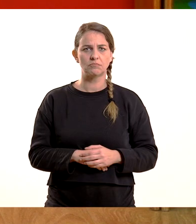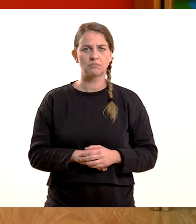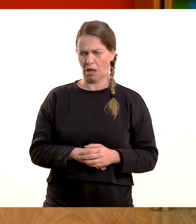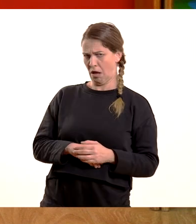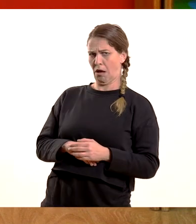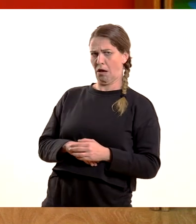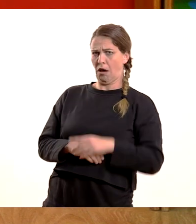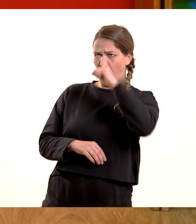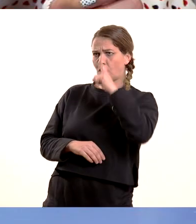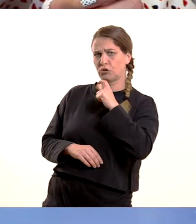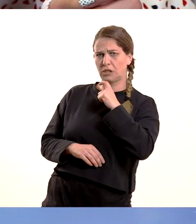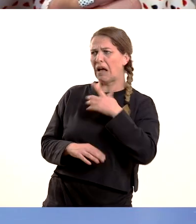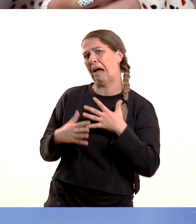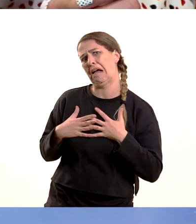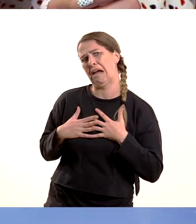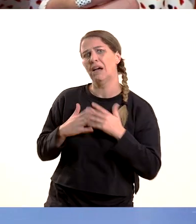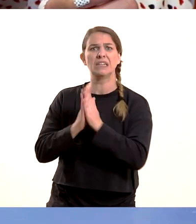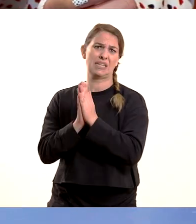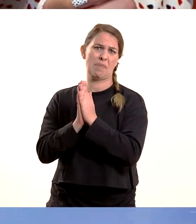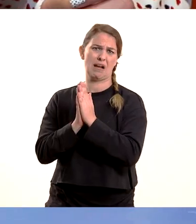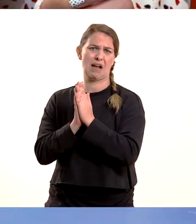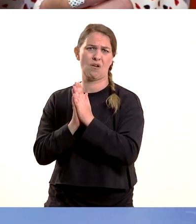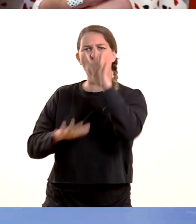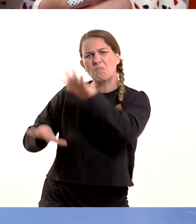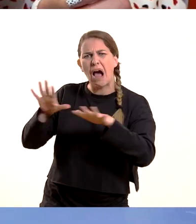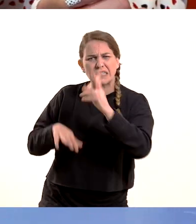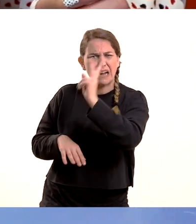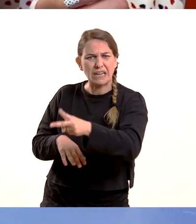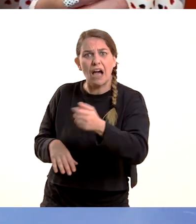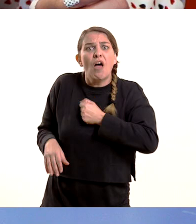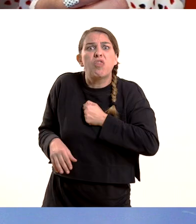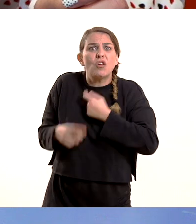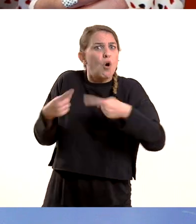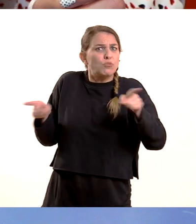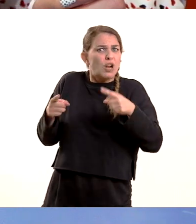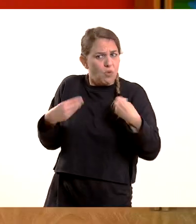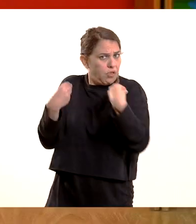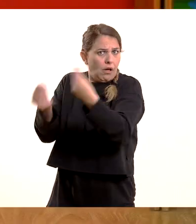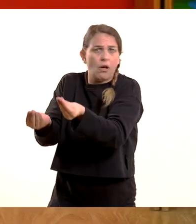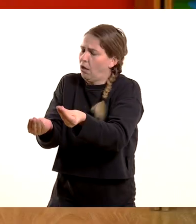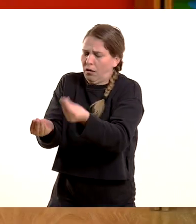«Μα τι λέτε, καλή μου μάγισσα! Αυτό είναι το δικό μου τραγούδι! Δεν μπορώ να σας το δώσω!»